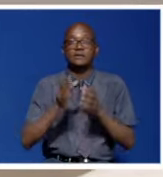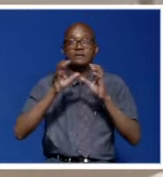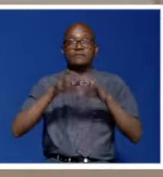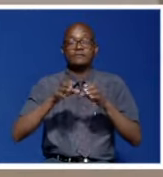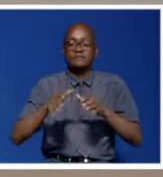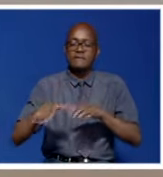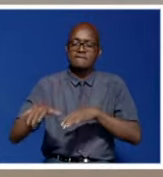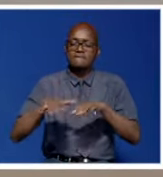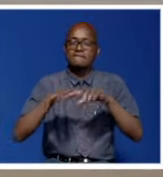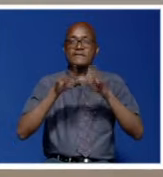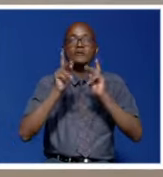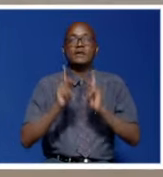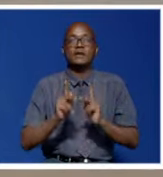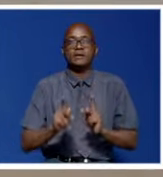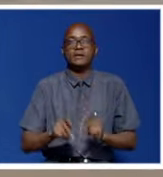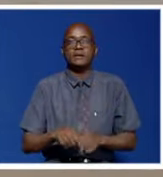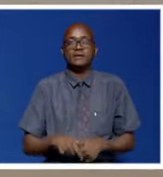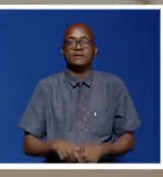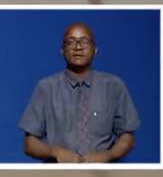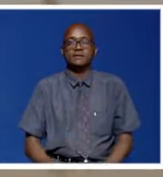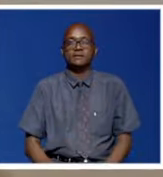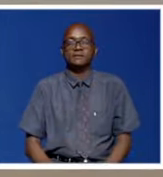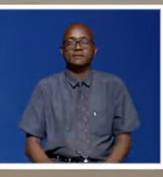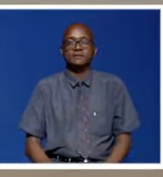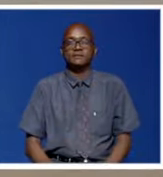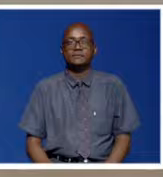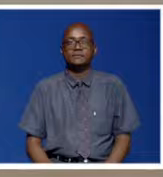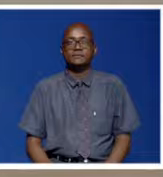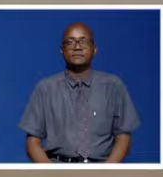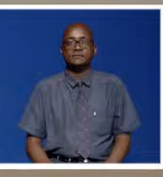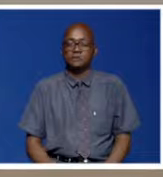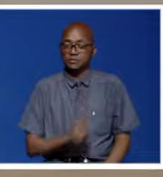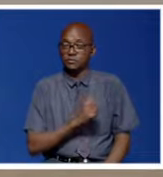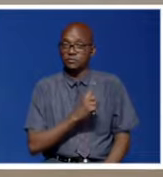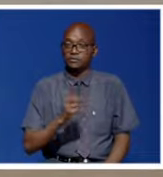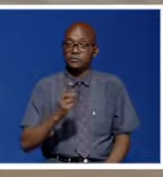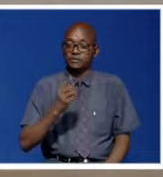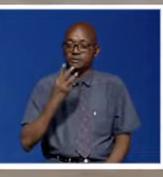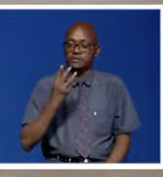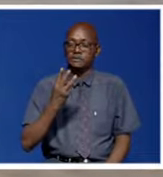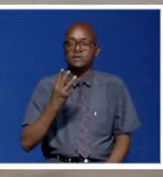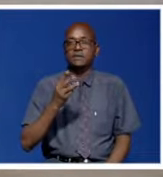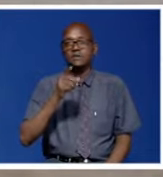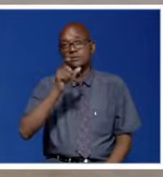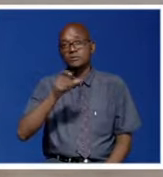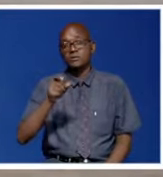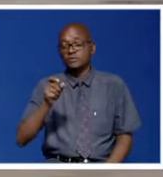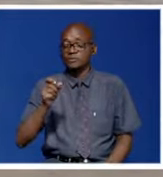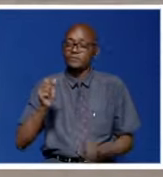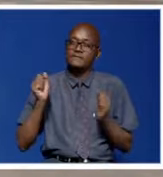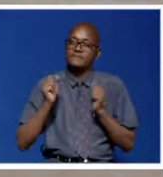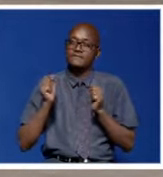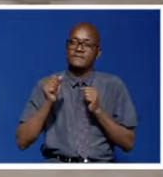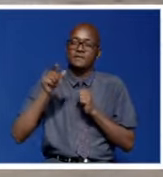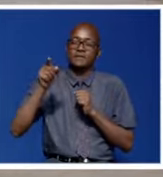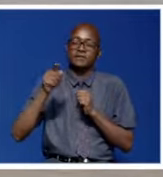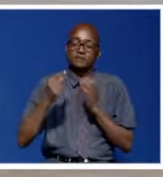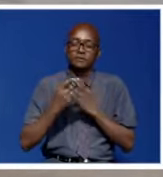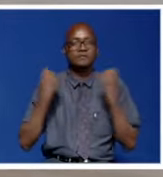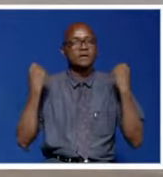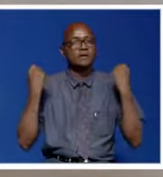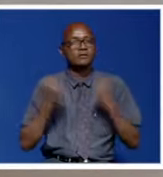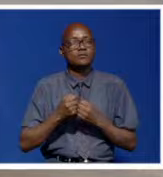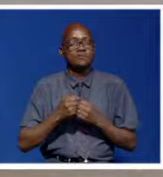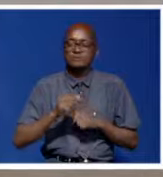Hata kwa kipindi cha majuma matatu, wakazi wa wilaya ya Rufiji wanapitia magumu kutokana na kukumbwa na mafuriko